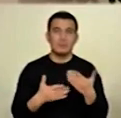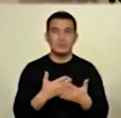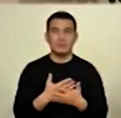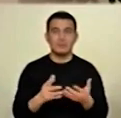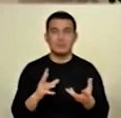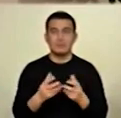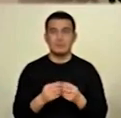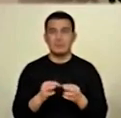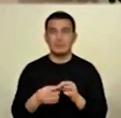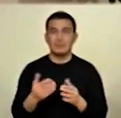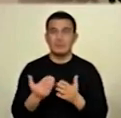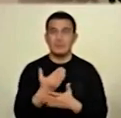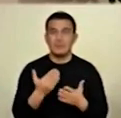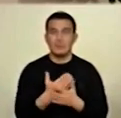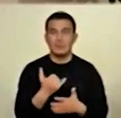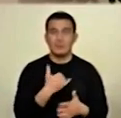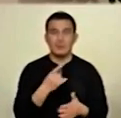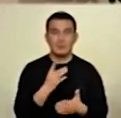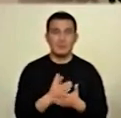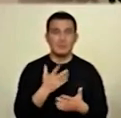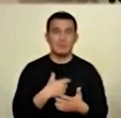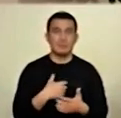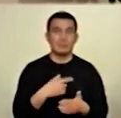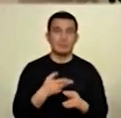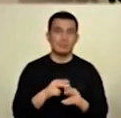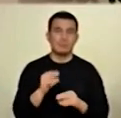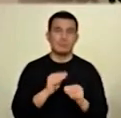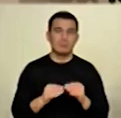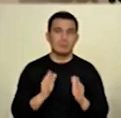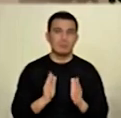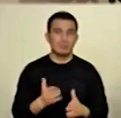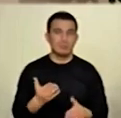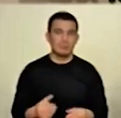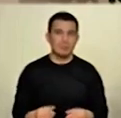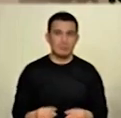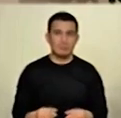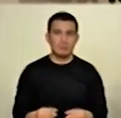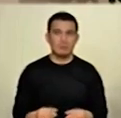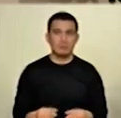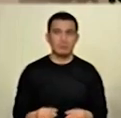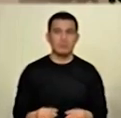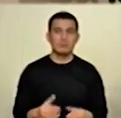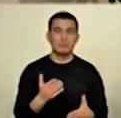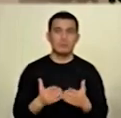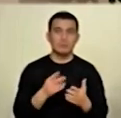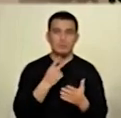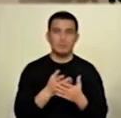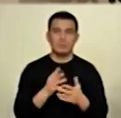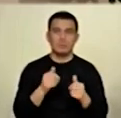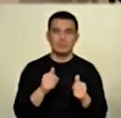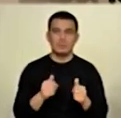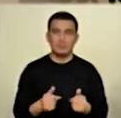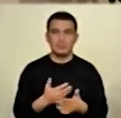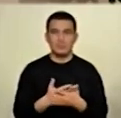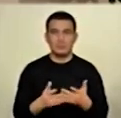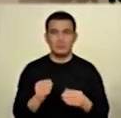orqali o'zimizning yangi ma'lumotlarimizni qo'yish imkoniyatiga ega bo'lar ekamiz. Mana agar xohlasak rasm ham qo'yib